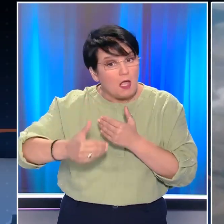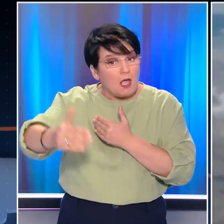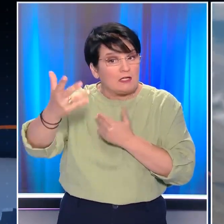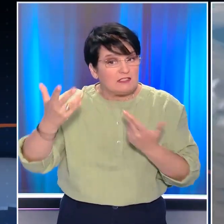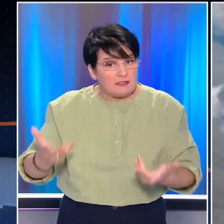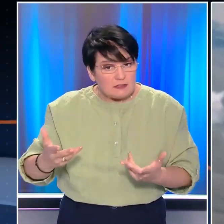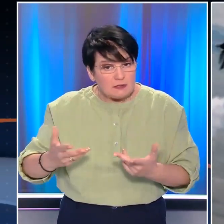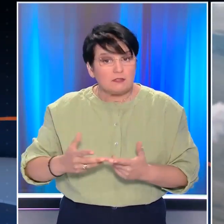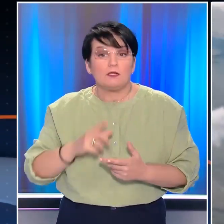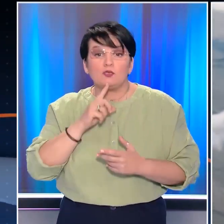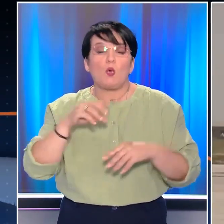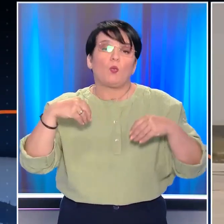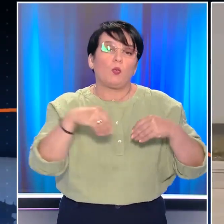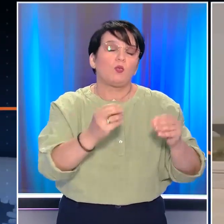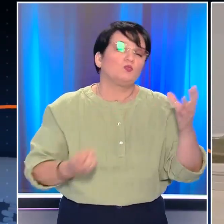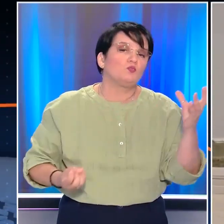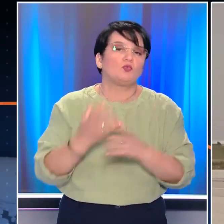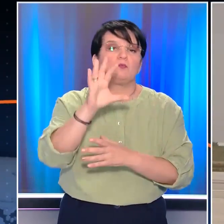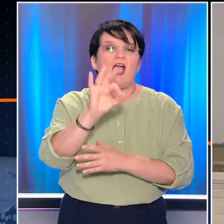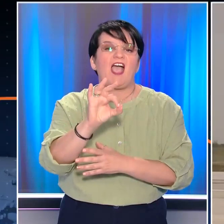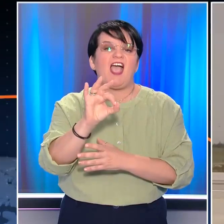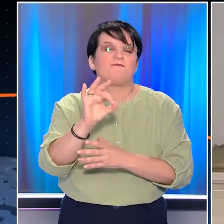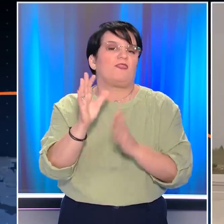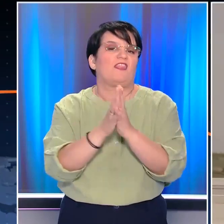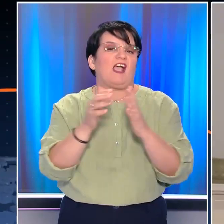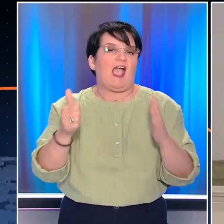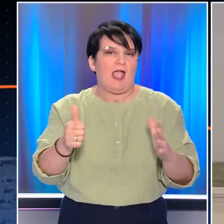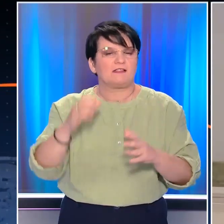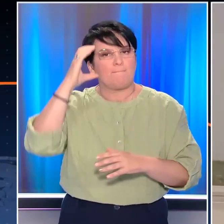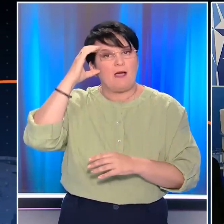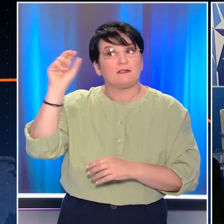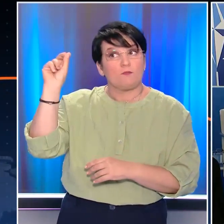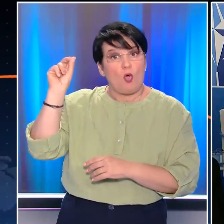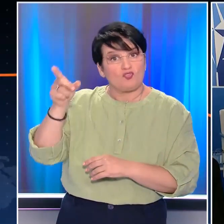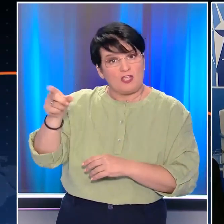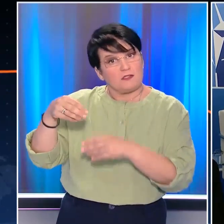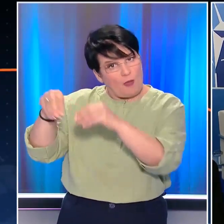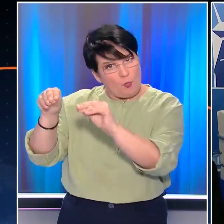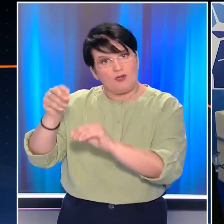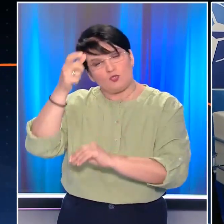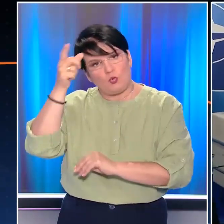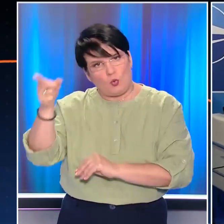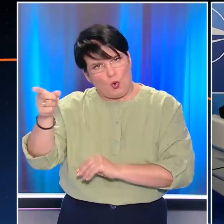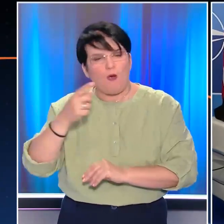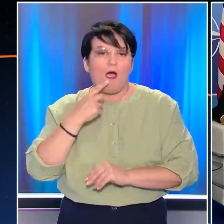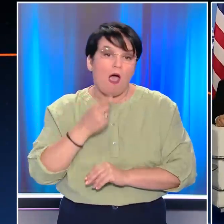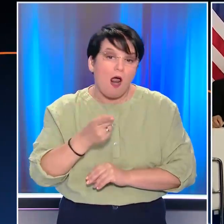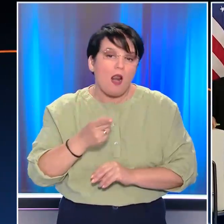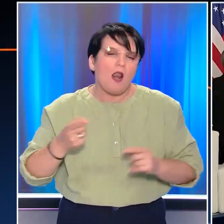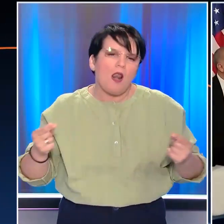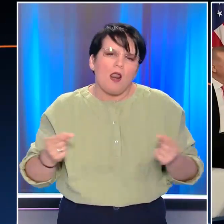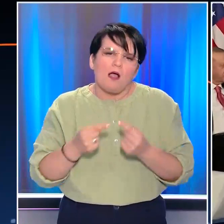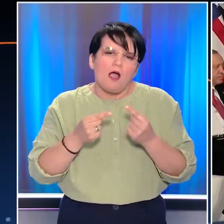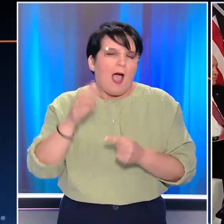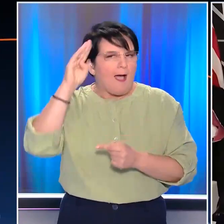διάστημα θεωρείται η πώληση και ο εξυγχρονισμός των F-16 που υποσχέθηκε ο πρόεδρος Biden στον Ερντογάν. Ένα αίτημα όμως που προς το παρόν προσκρούει στο